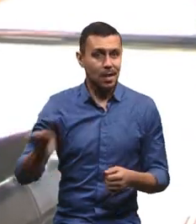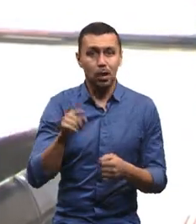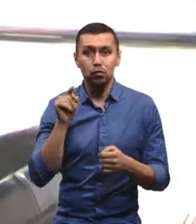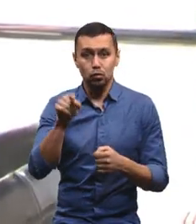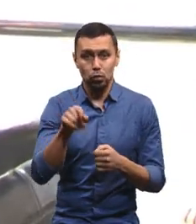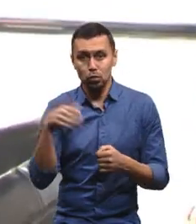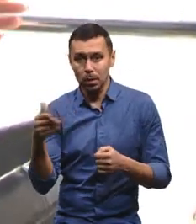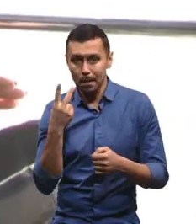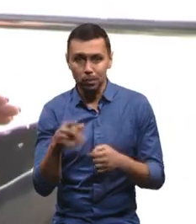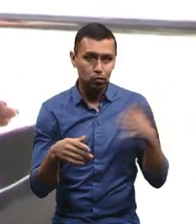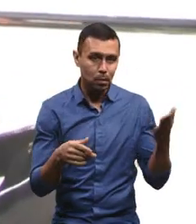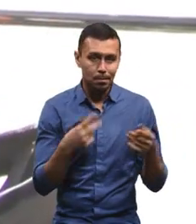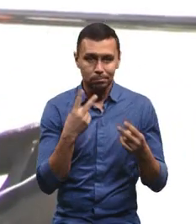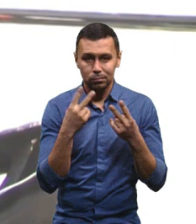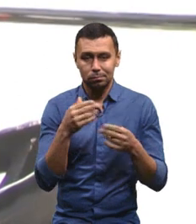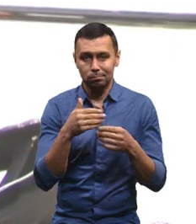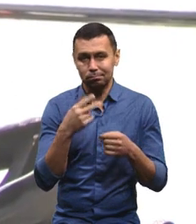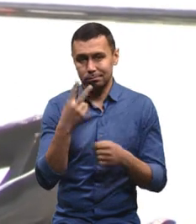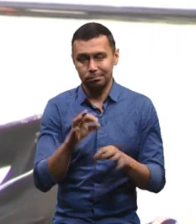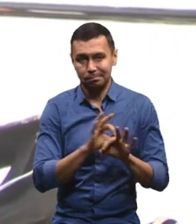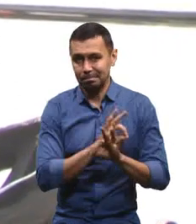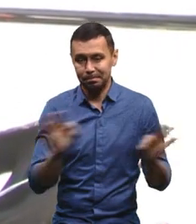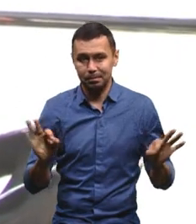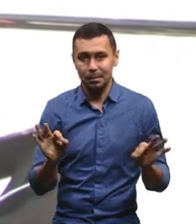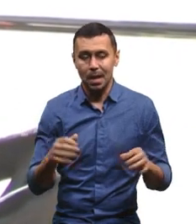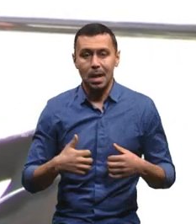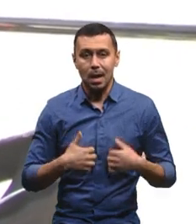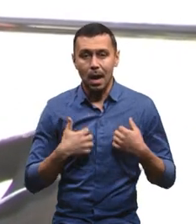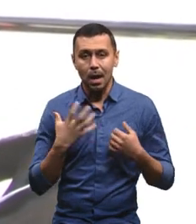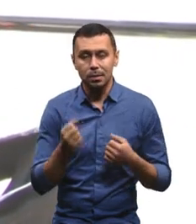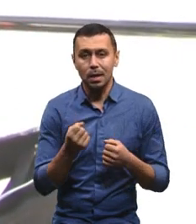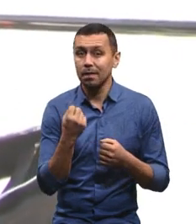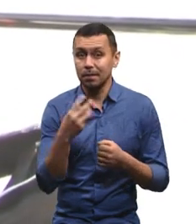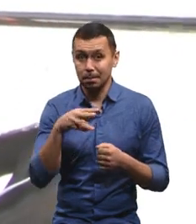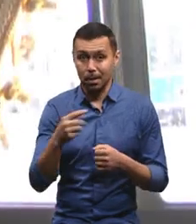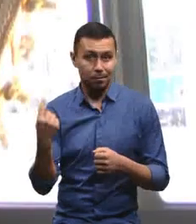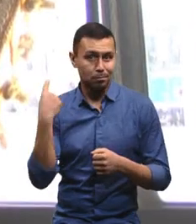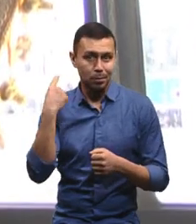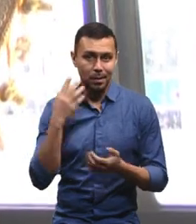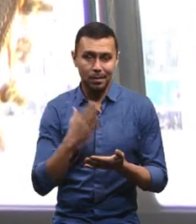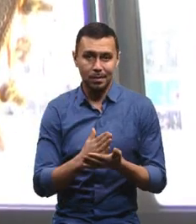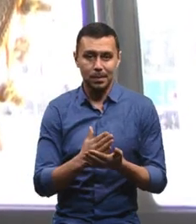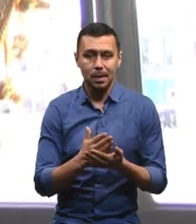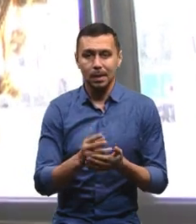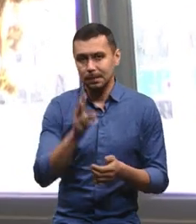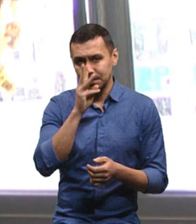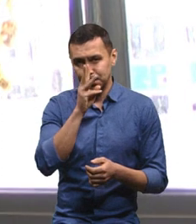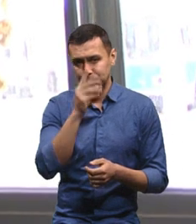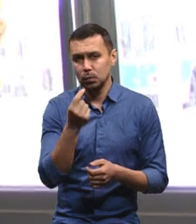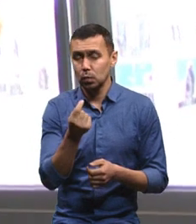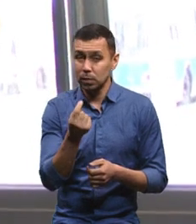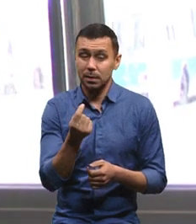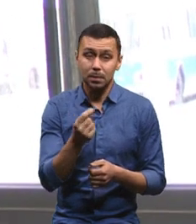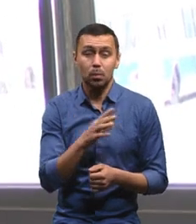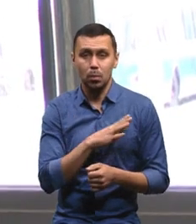бачу з цієї сторони бачиш але лякають то що там десь ще 12 метрів за тобою заробітна плата трошки как